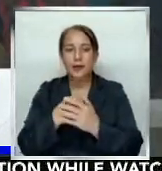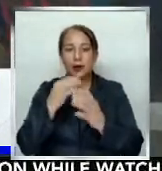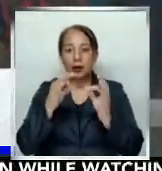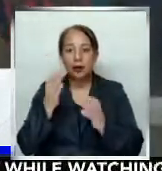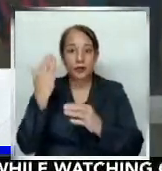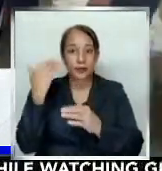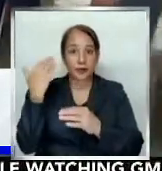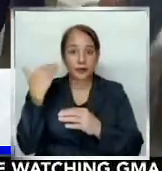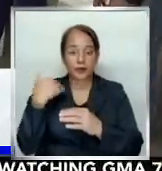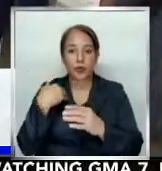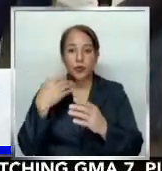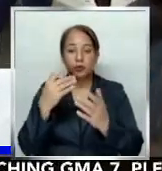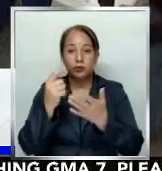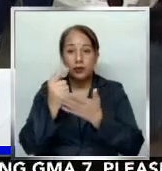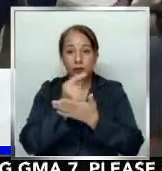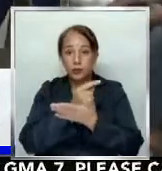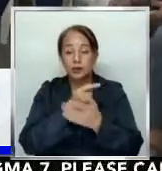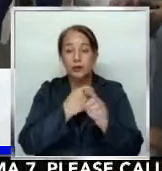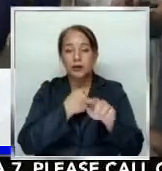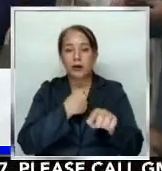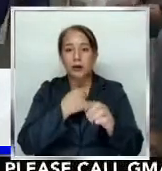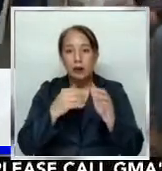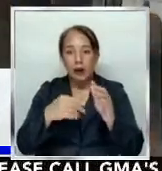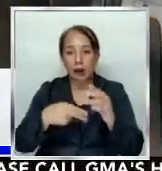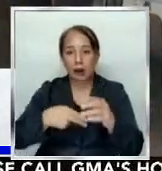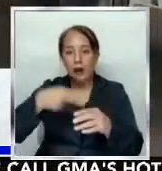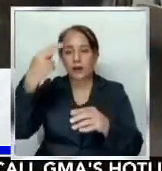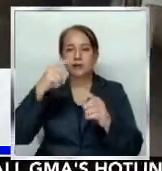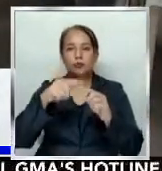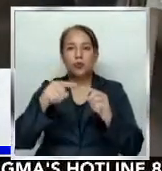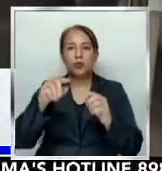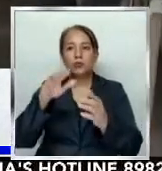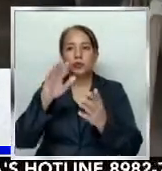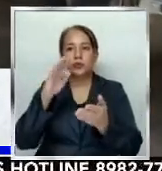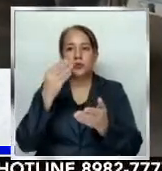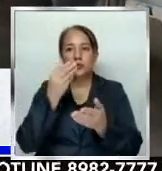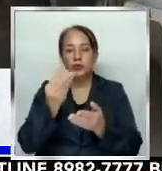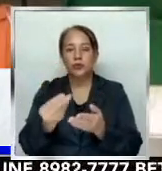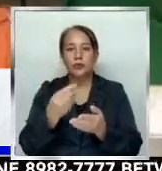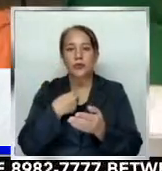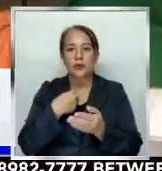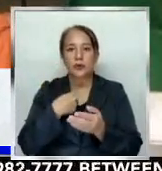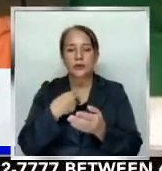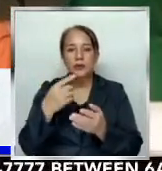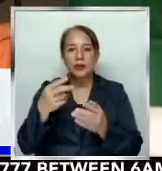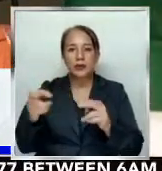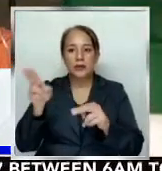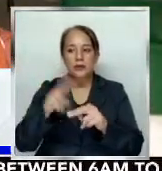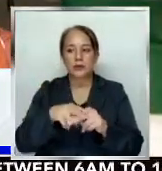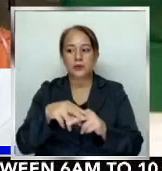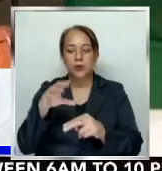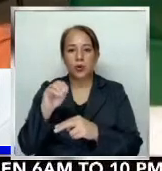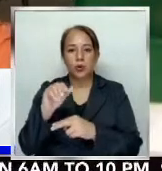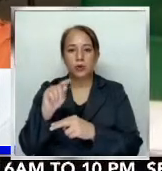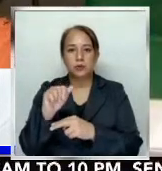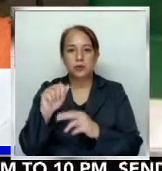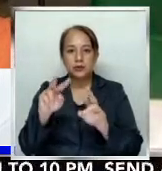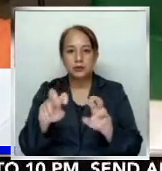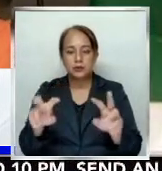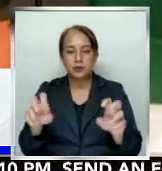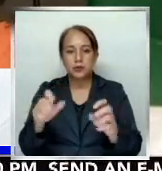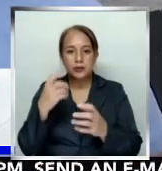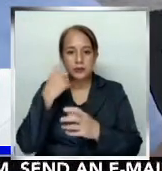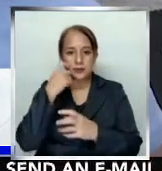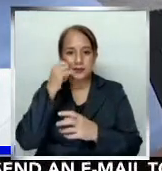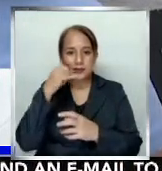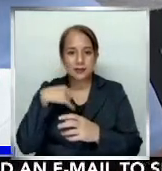ay malaki ang itinataas, ngayon ay medyo lumiliit na raw ang increase ayon sa Okta Research. Kahapon, nasa 52% ang